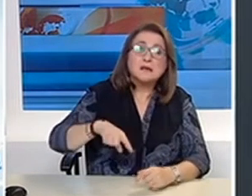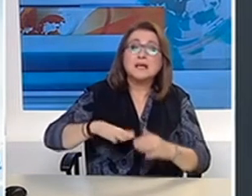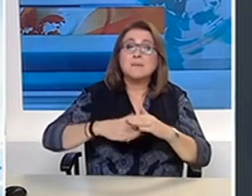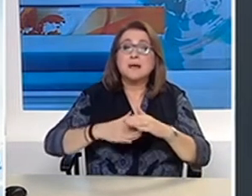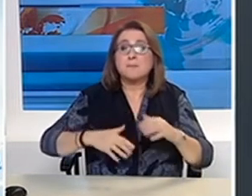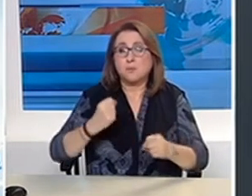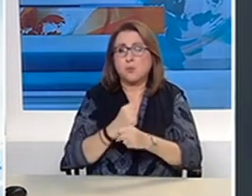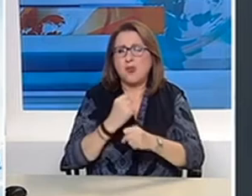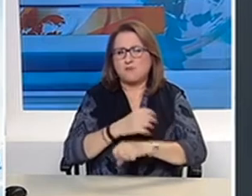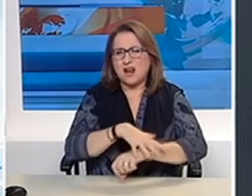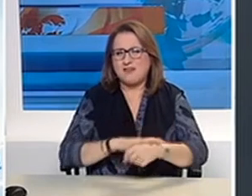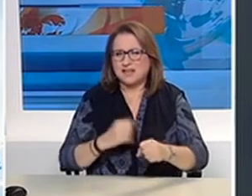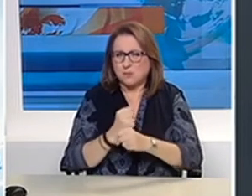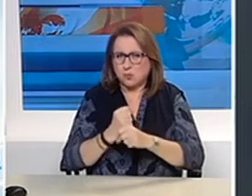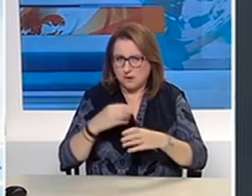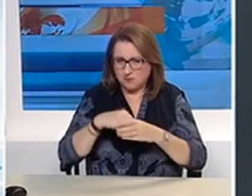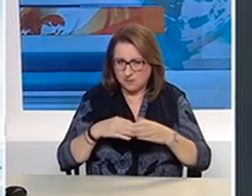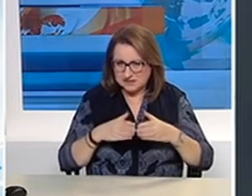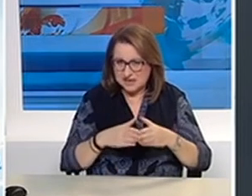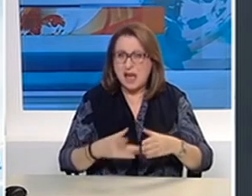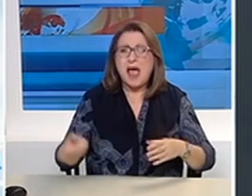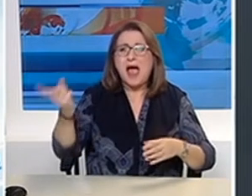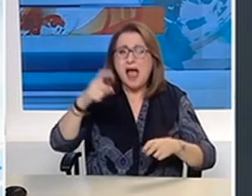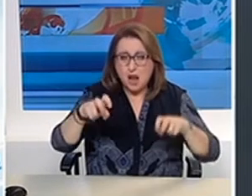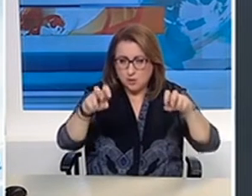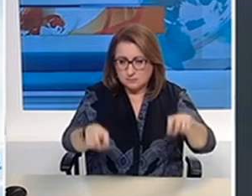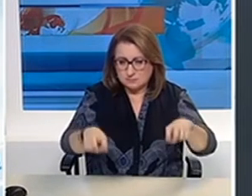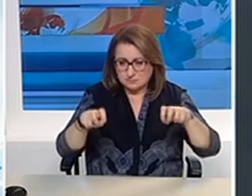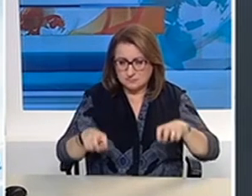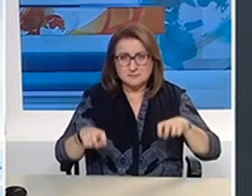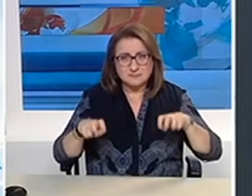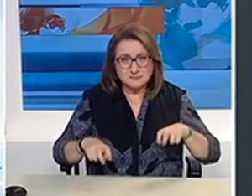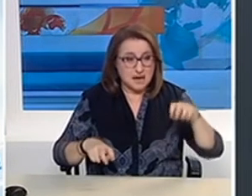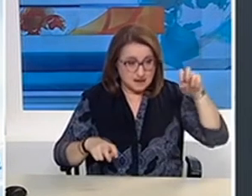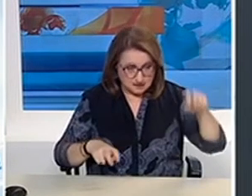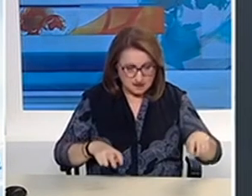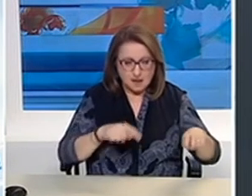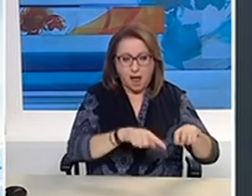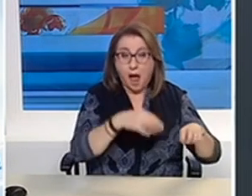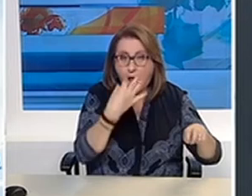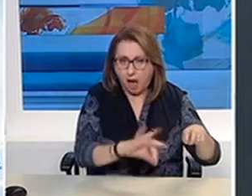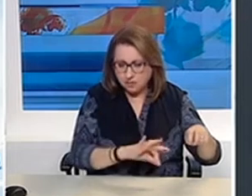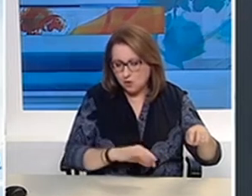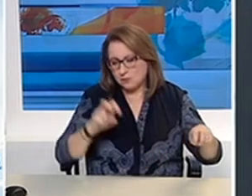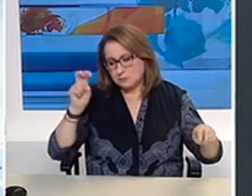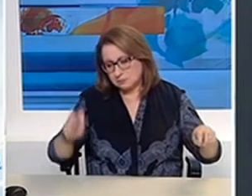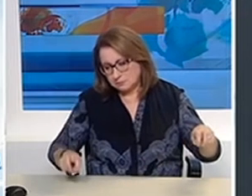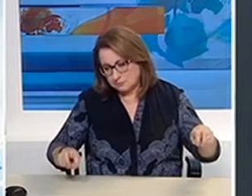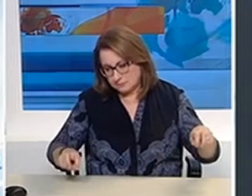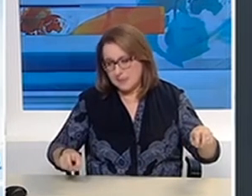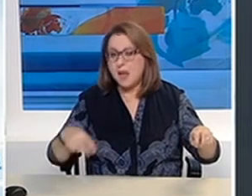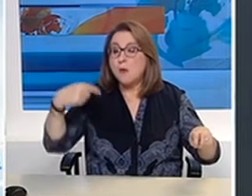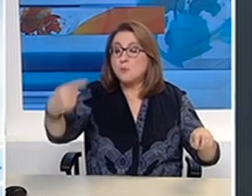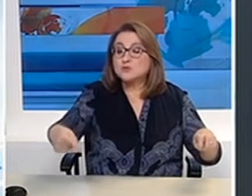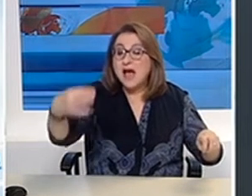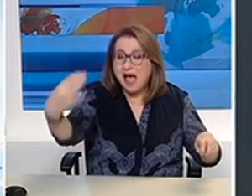ειδική διάταξη των επιβατών σε αεροπορικά καθίσματα, ένα κάθισμα κατελημένο και ένα κάθισμα κενό, παρακείμενο, εμπρός και πίσω.